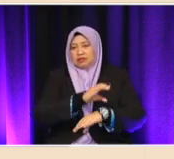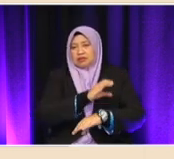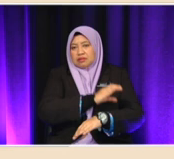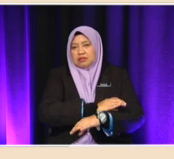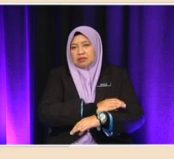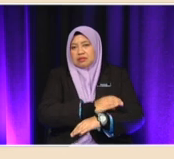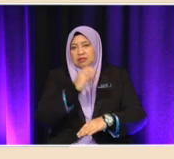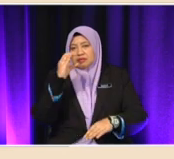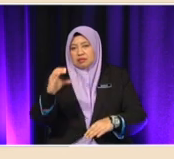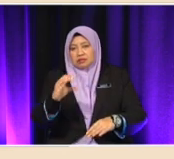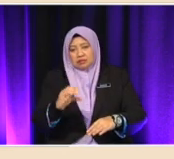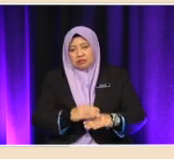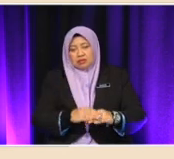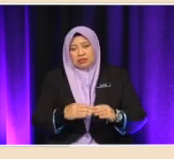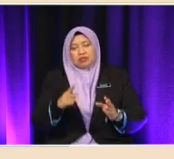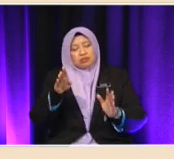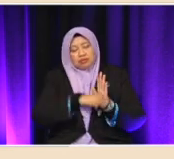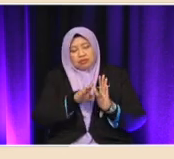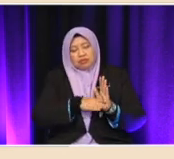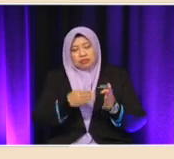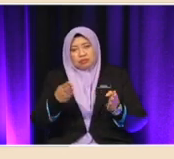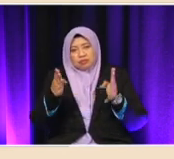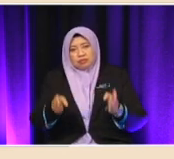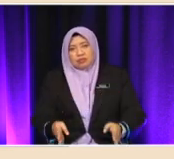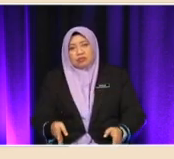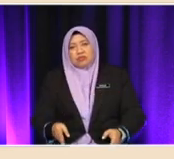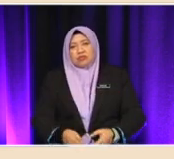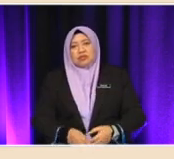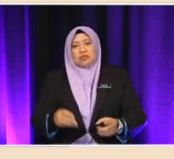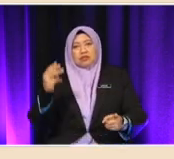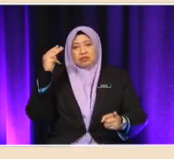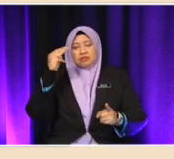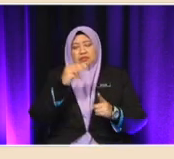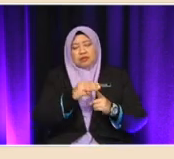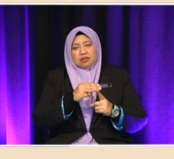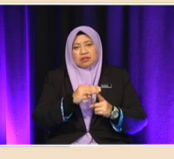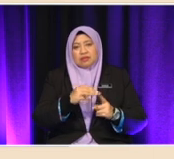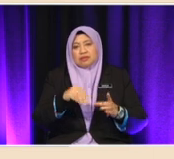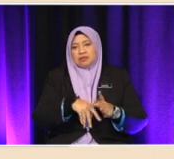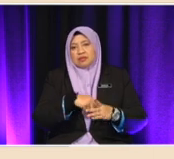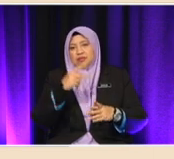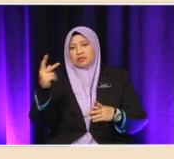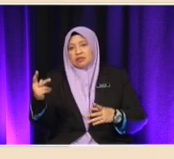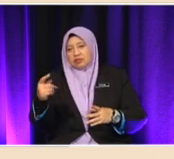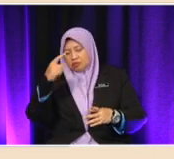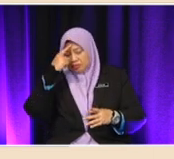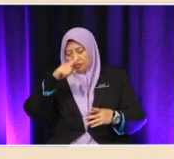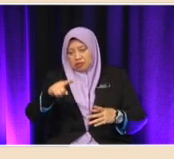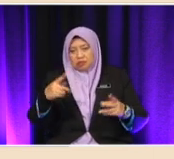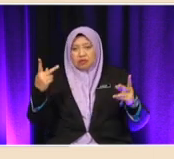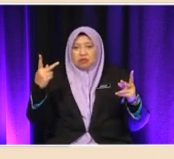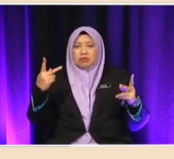burung maki di dalam pasaran Oke di Matraman untuk menguasai pasaran